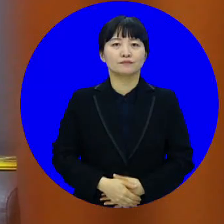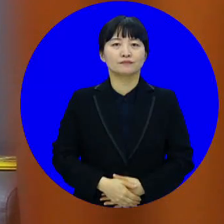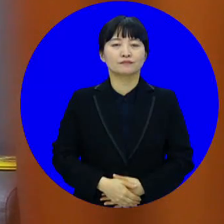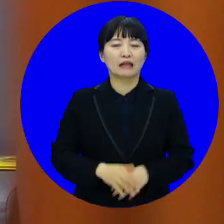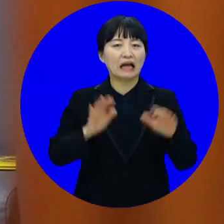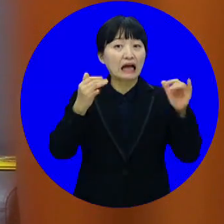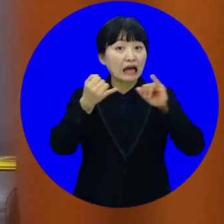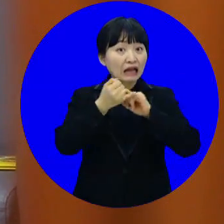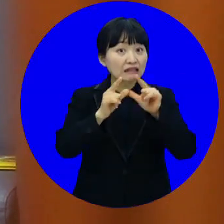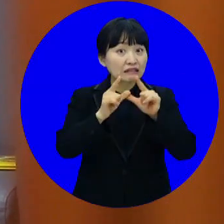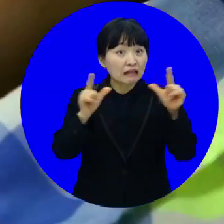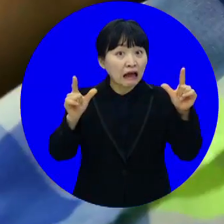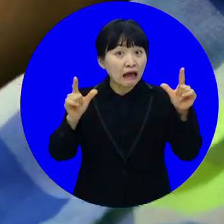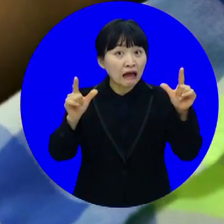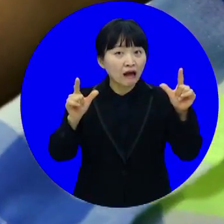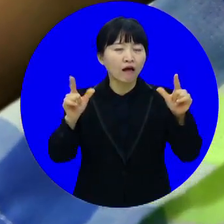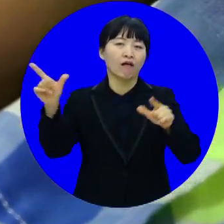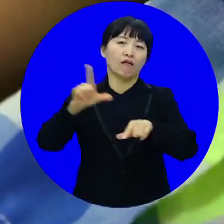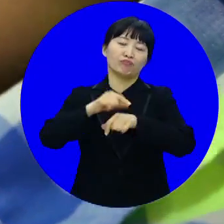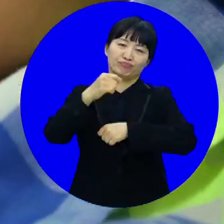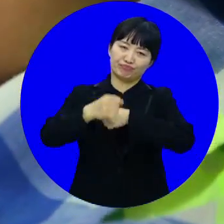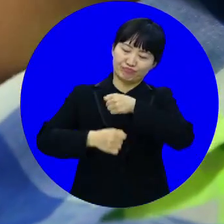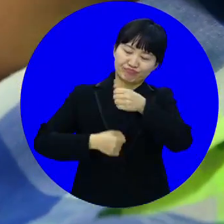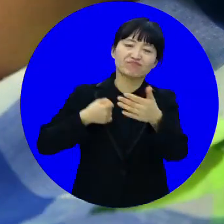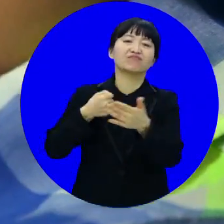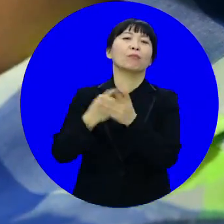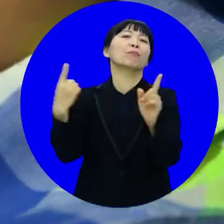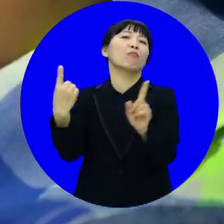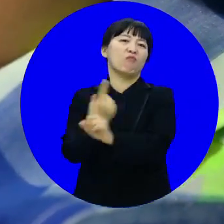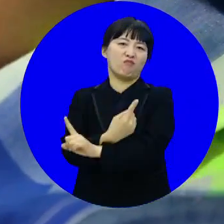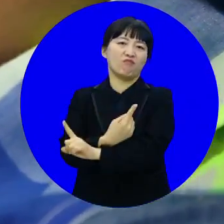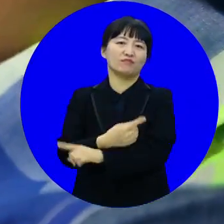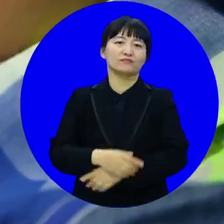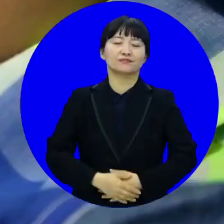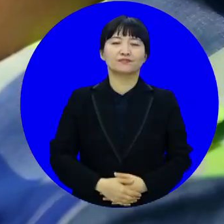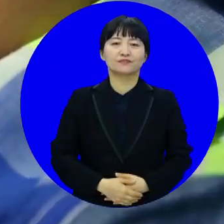아이와 약속한 면접 교섭 날짜 시간을 마음대로 변경하기.